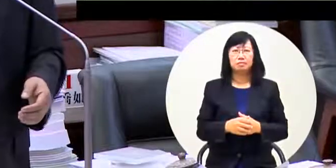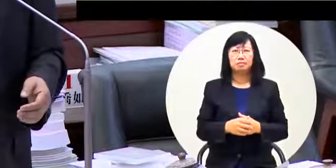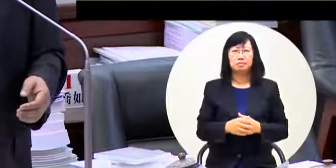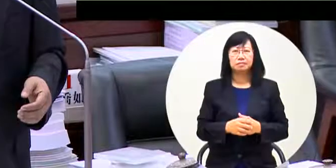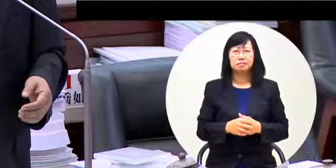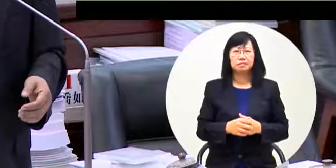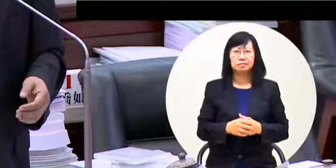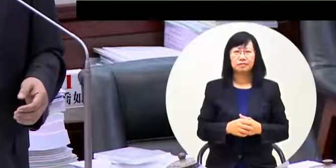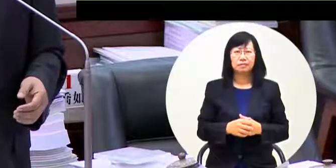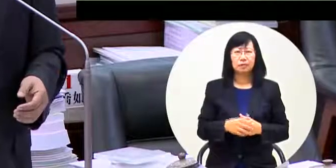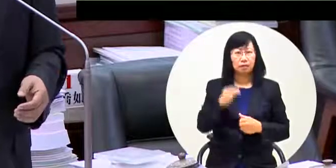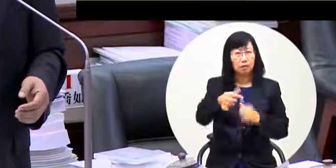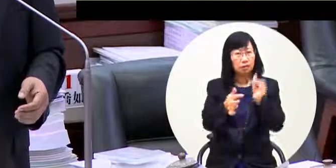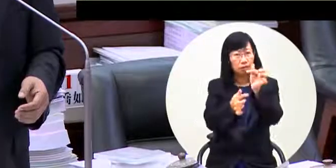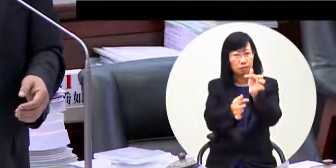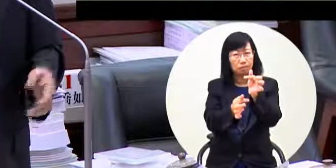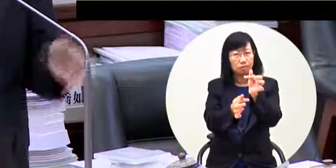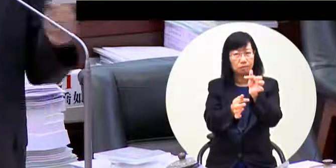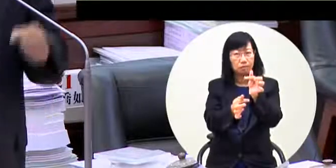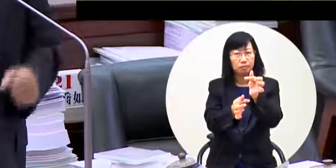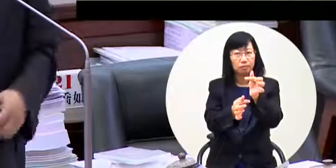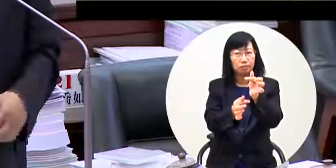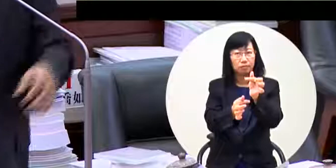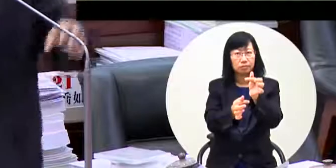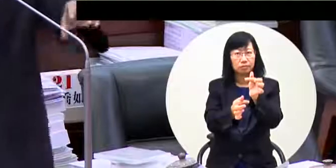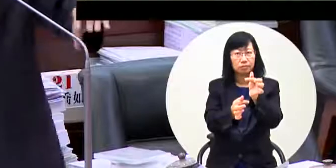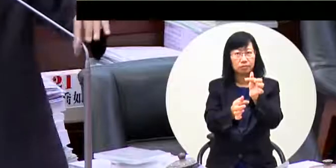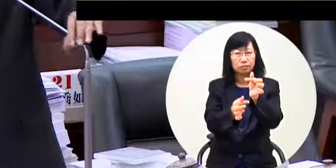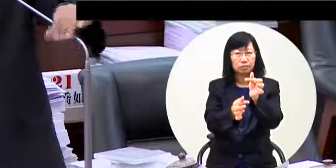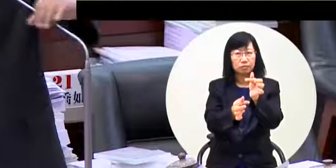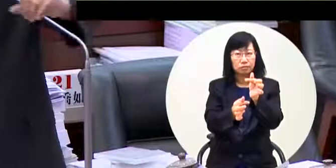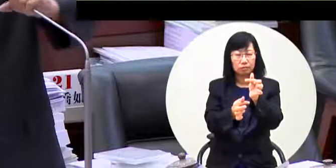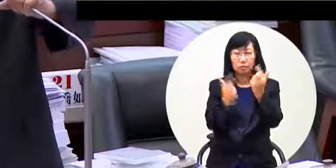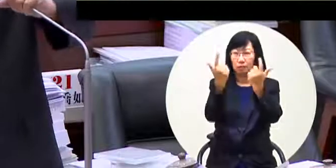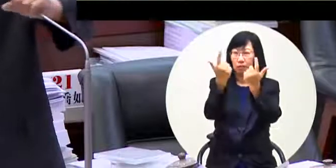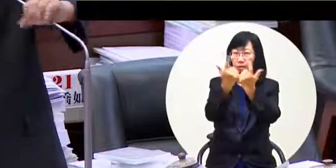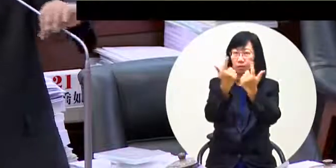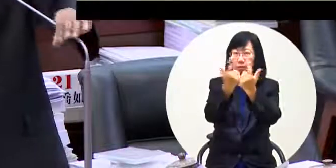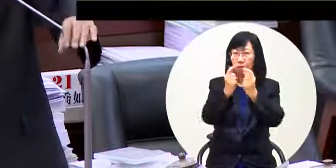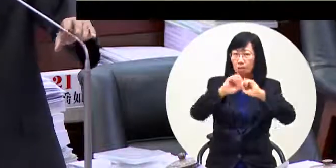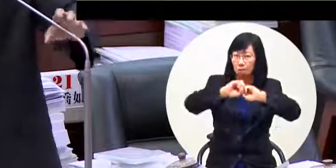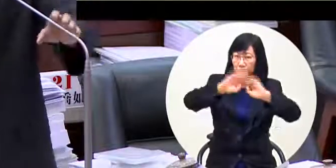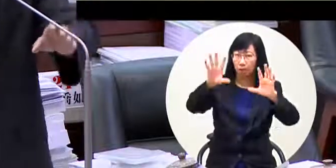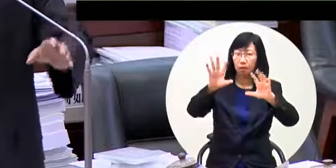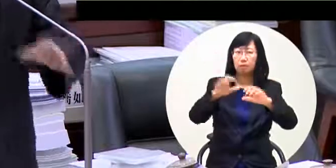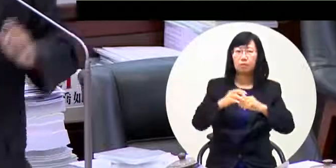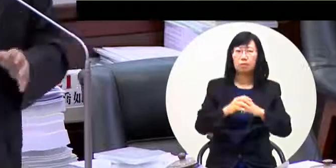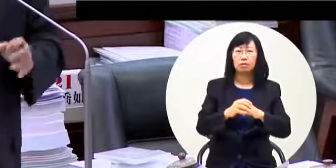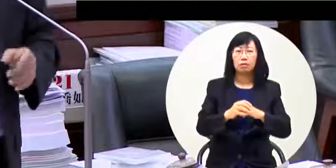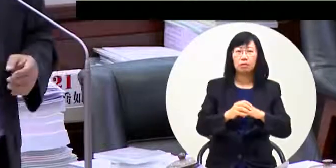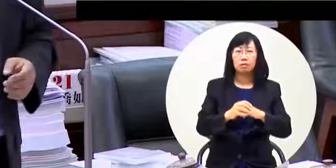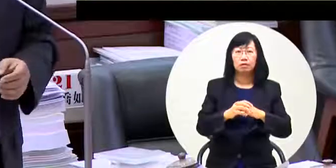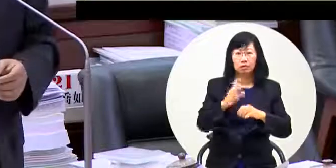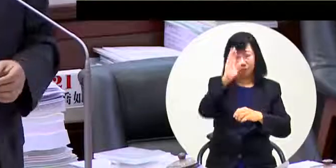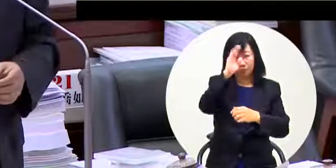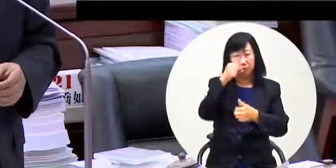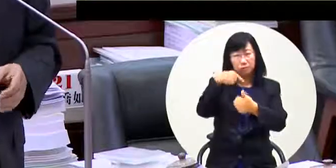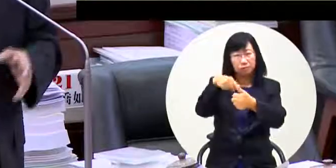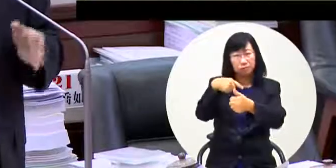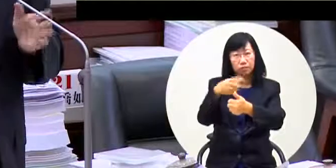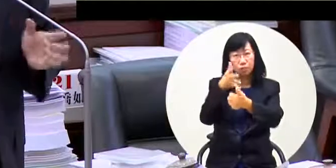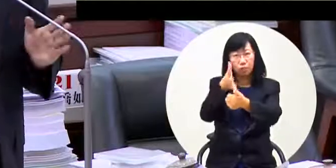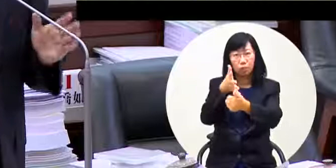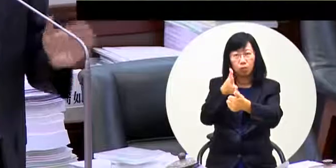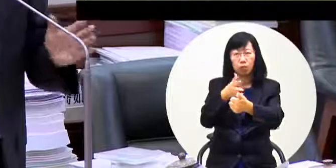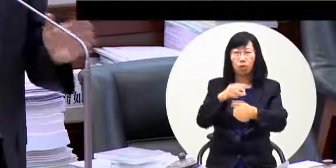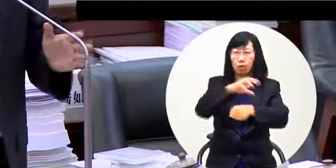市公告的这个标准，我是不是请教一下环保局长？按照这个标准，我